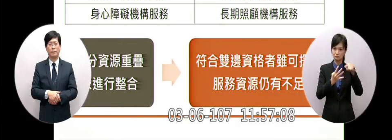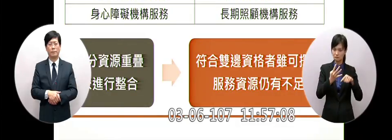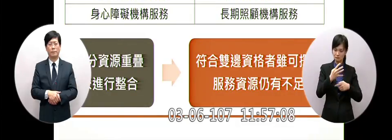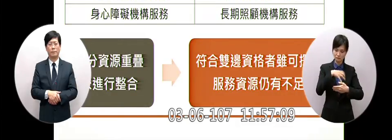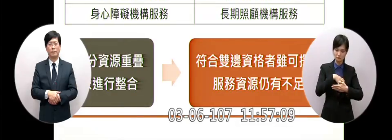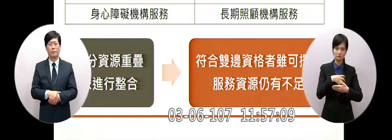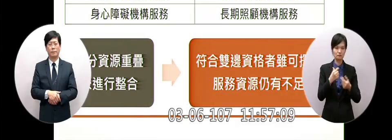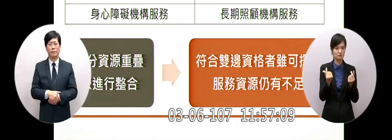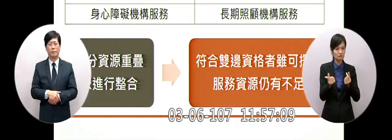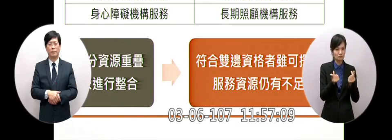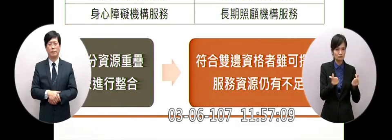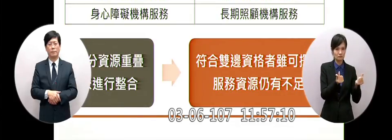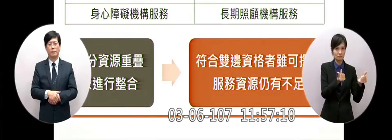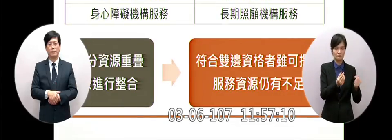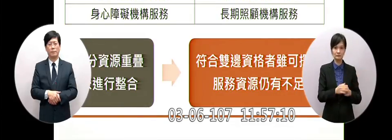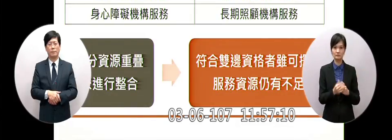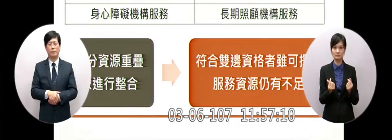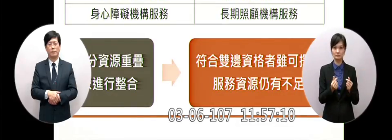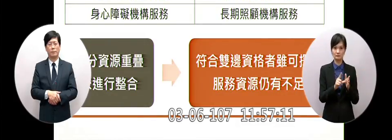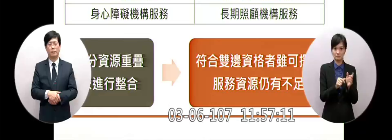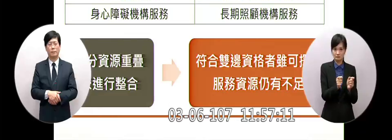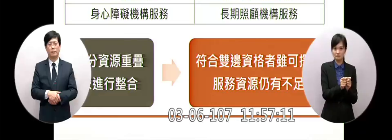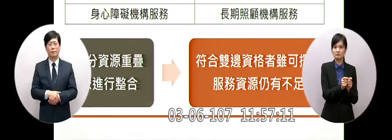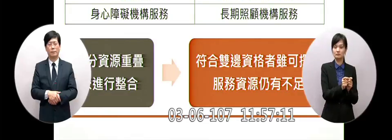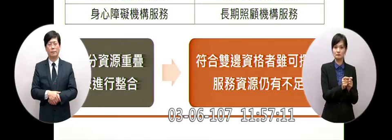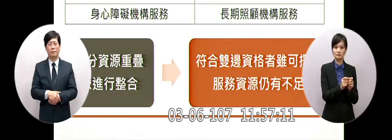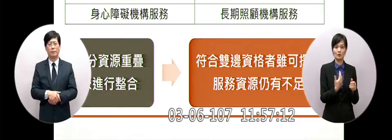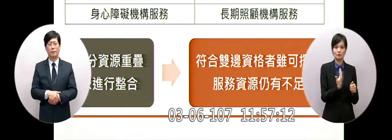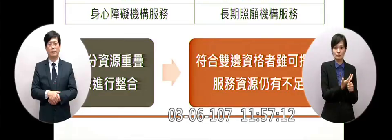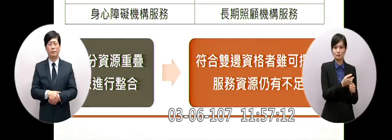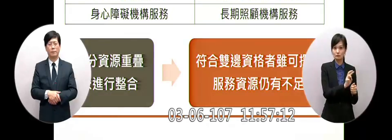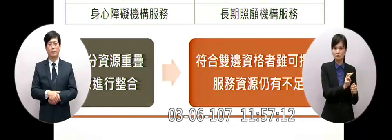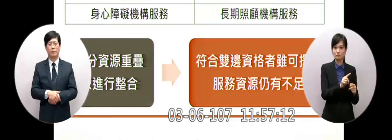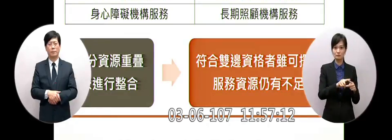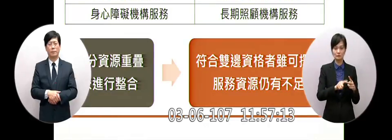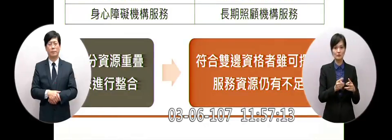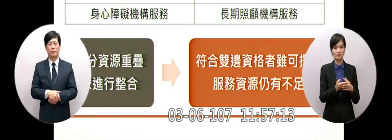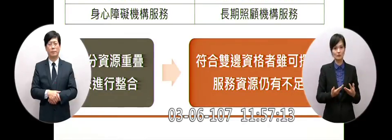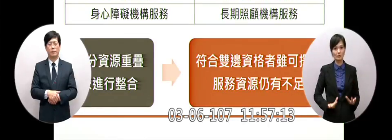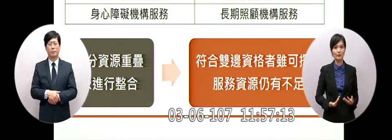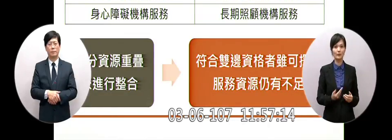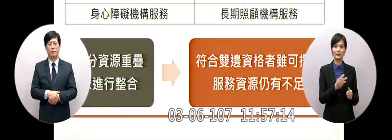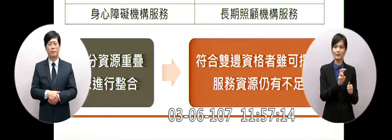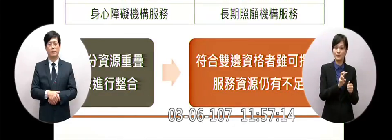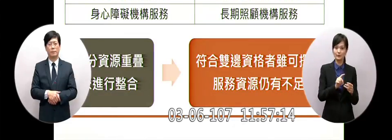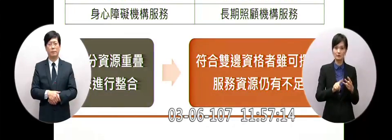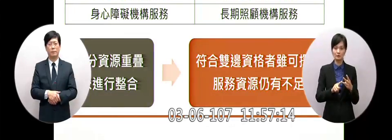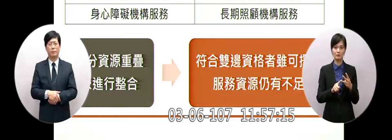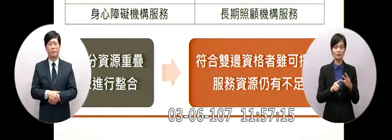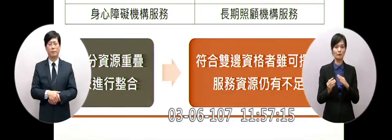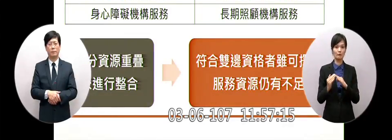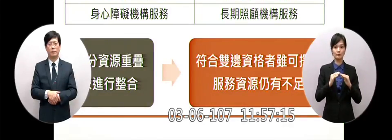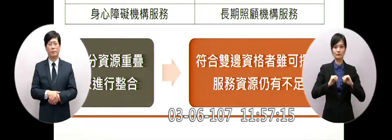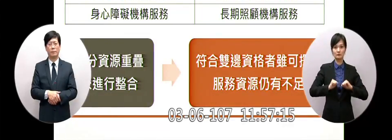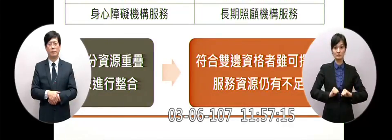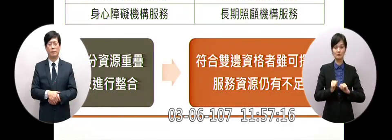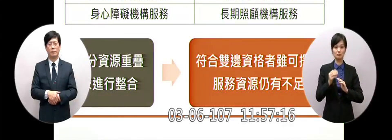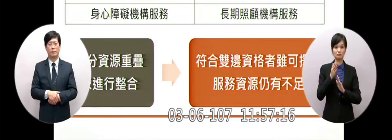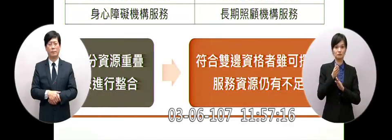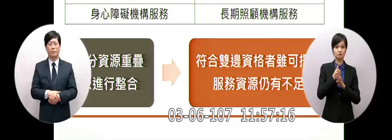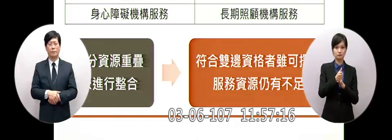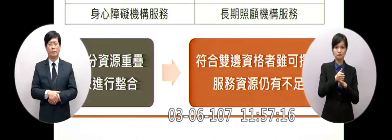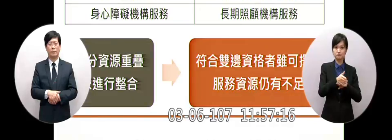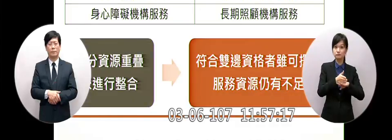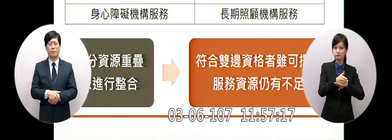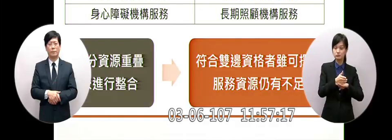的。临短托好在长照里面的就是说喘息，在富康巴士，那然后在长照里面的交